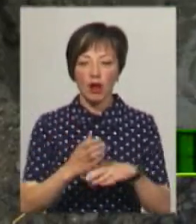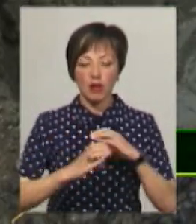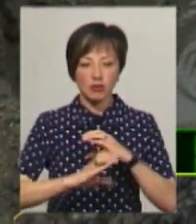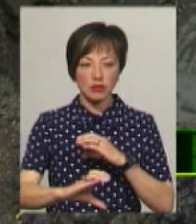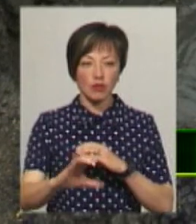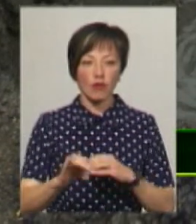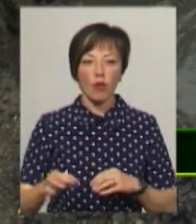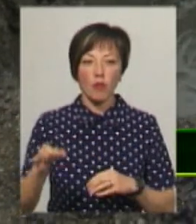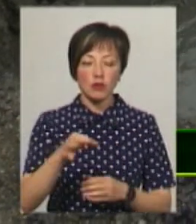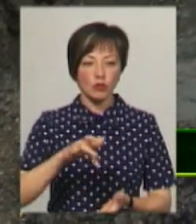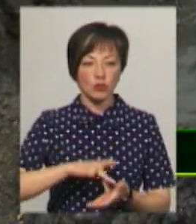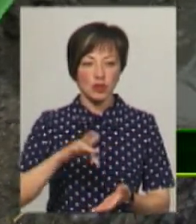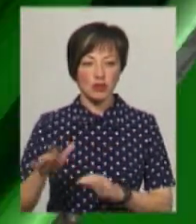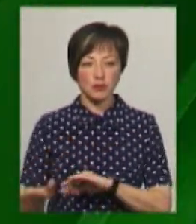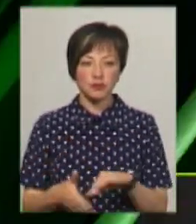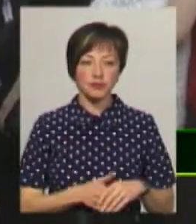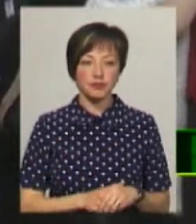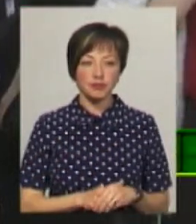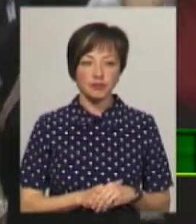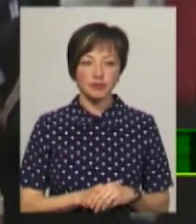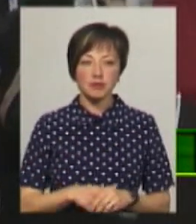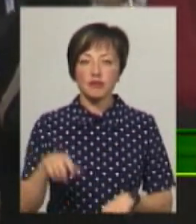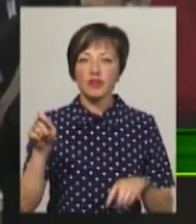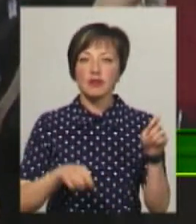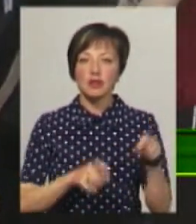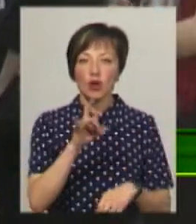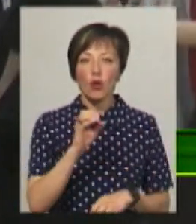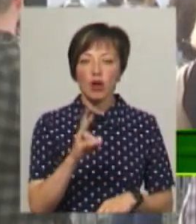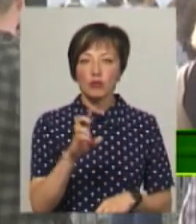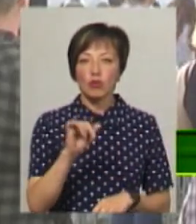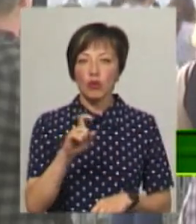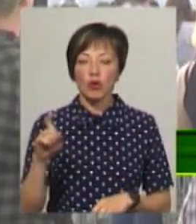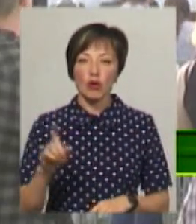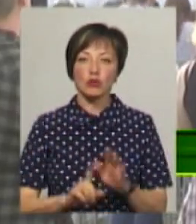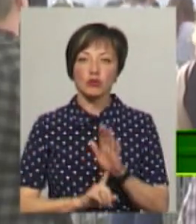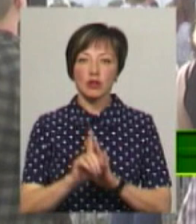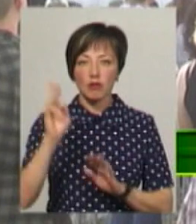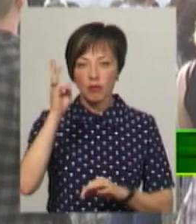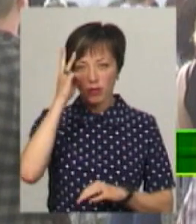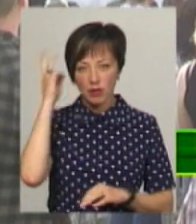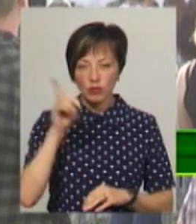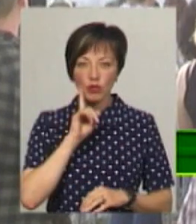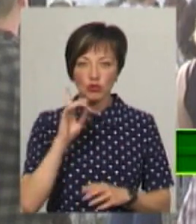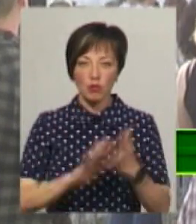каналізаційного колодязя в обласному центрі. Фестиваль «Рок-н-бух» розпочався в молодіжному парку Хмельницького.